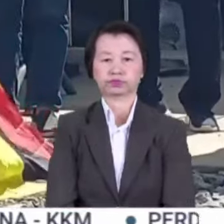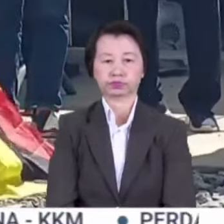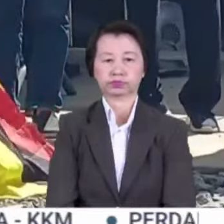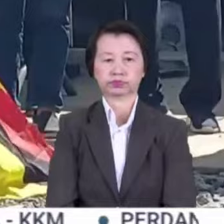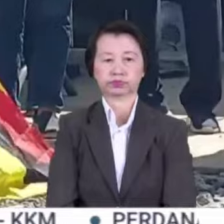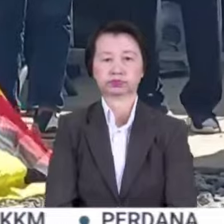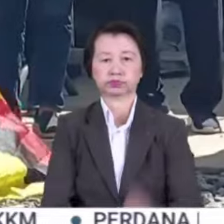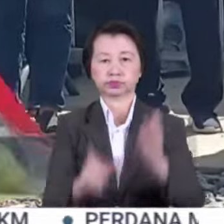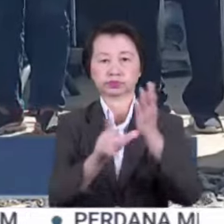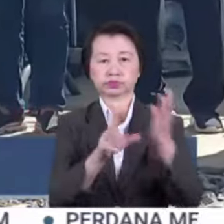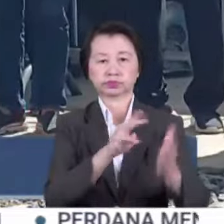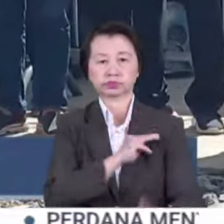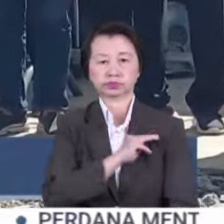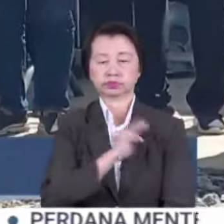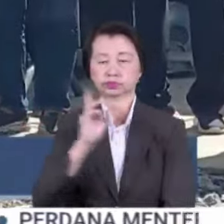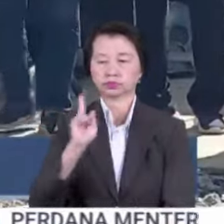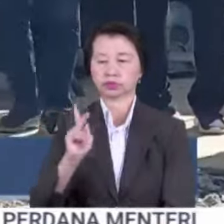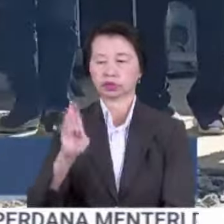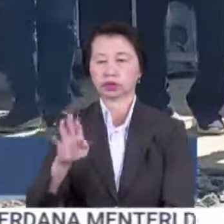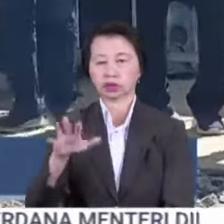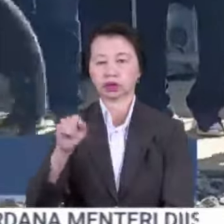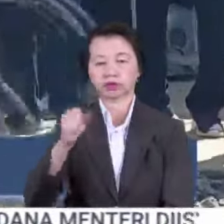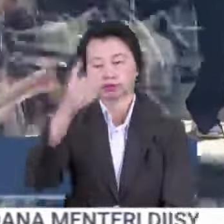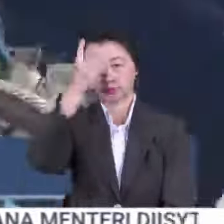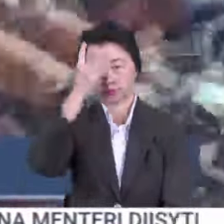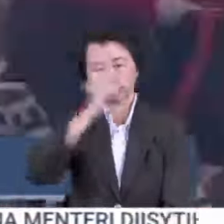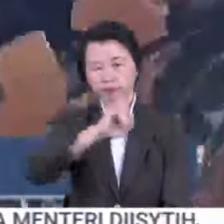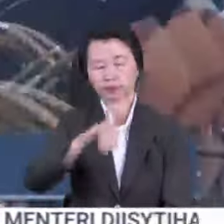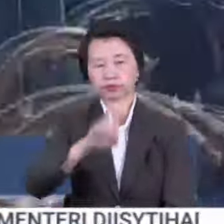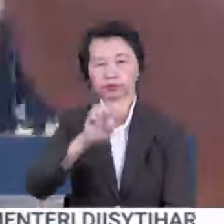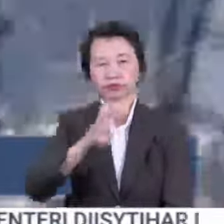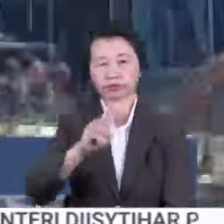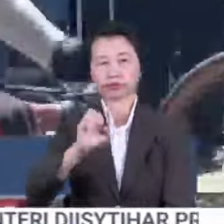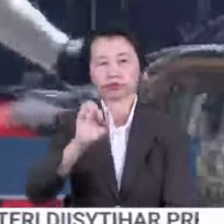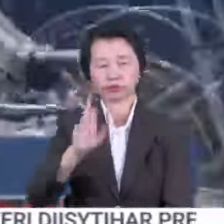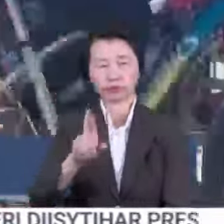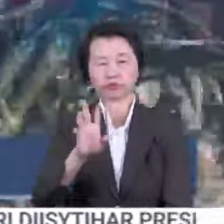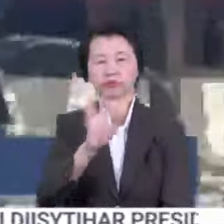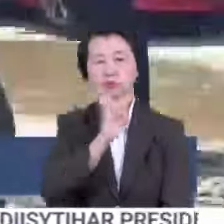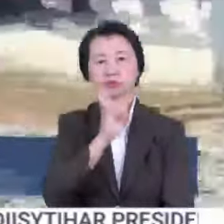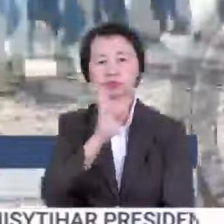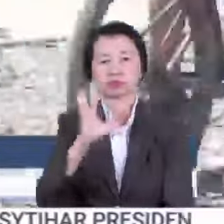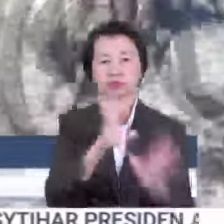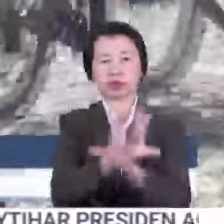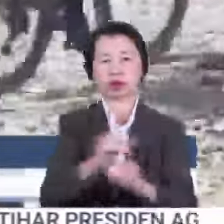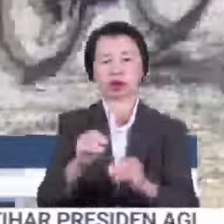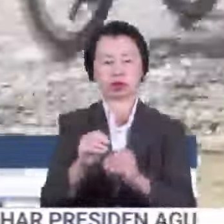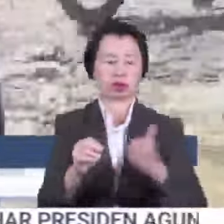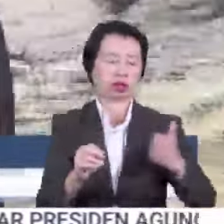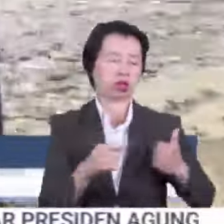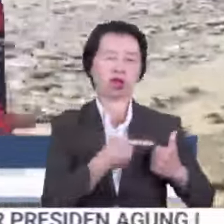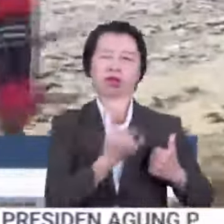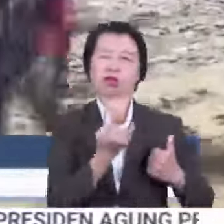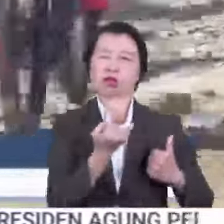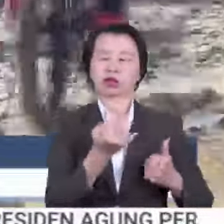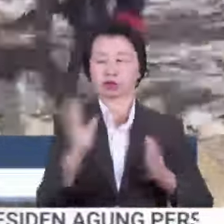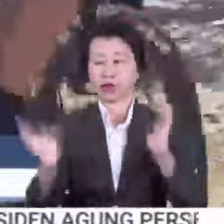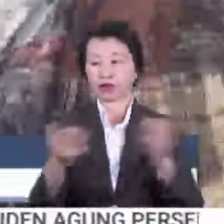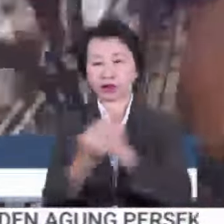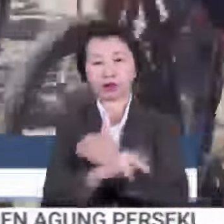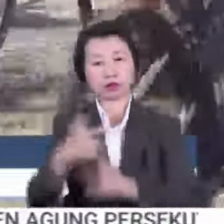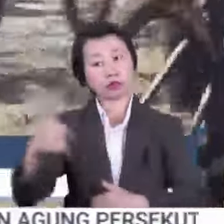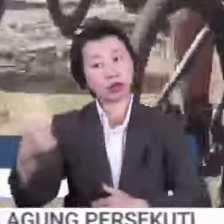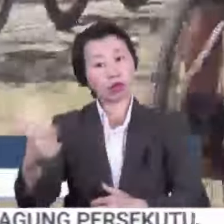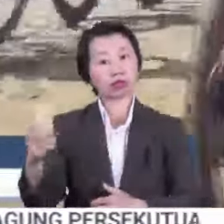timbalan menteri beliau dan sukanya jatuh Jerman agak ketinggalan berbanding negeri-negeri lain